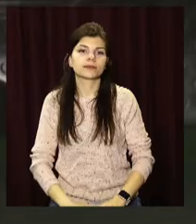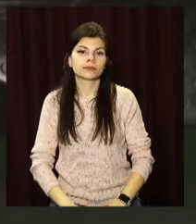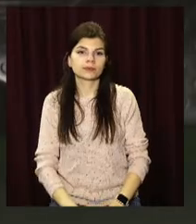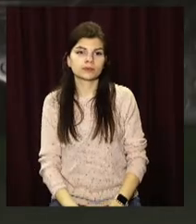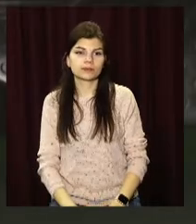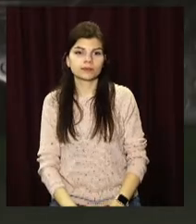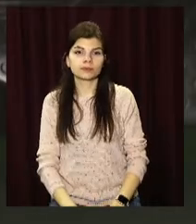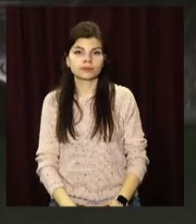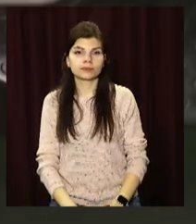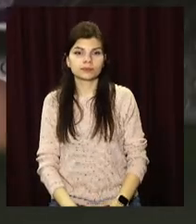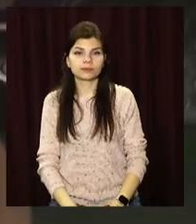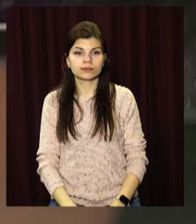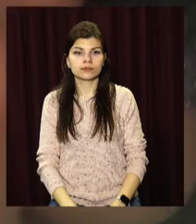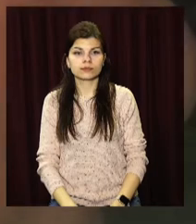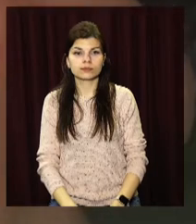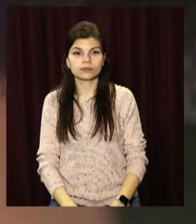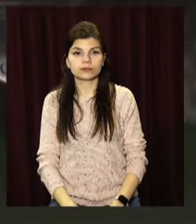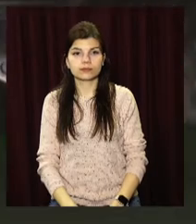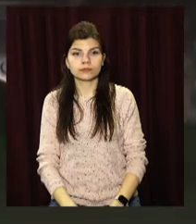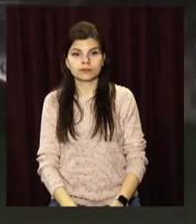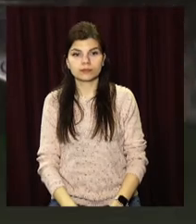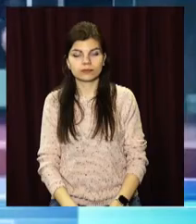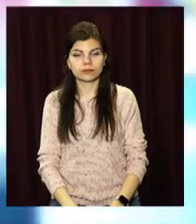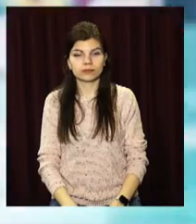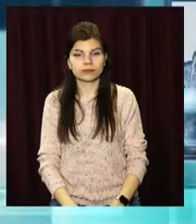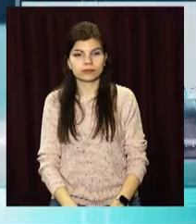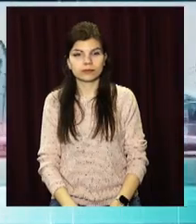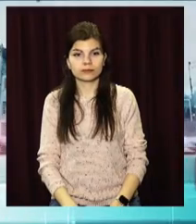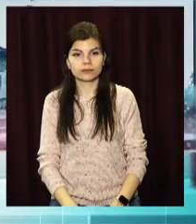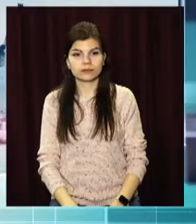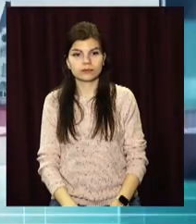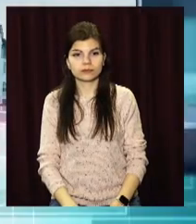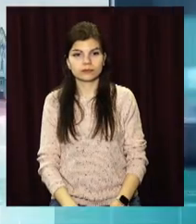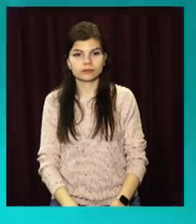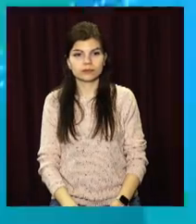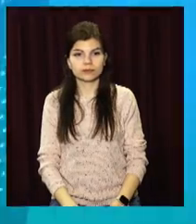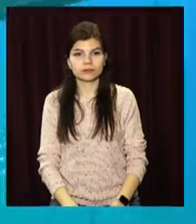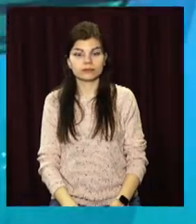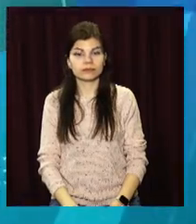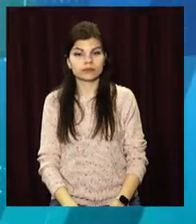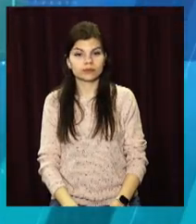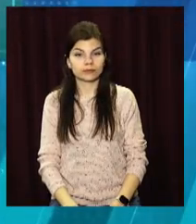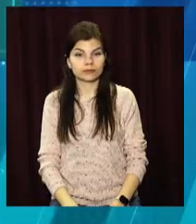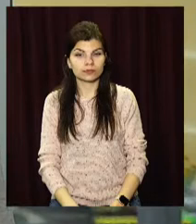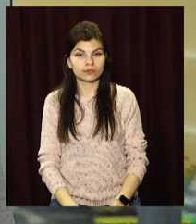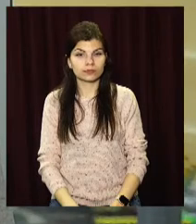Василь Самовар, Open News, телеканал «Відкритий».